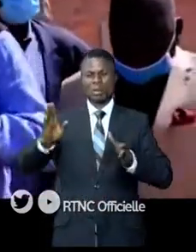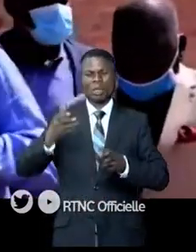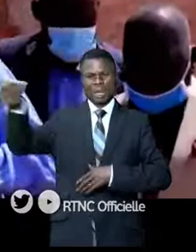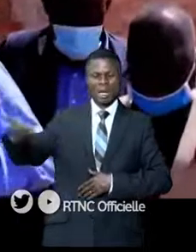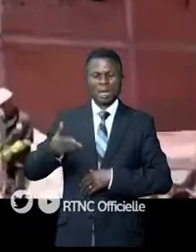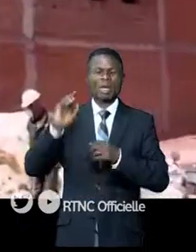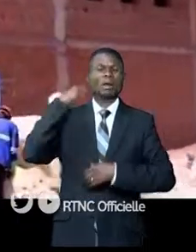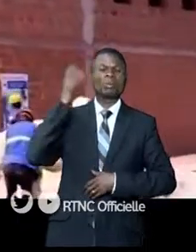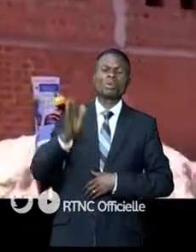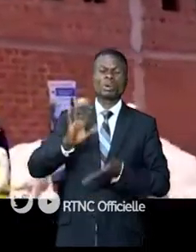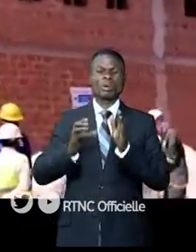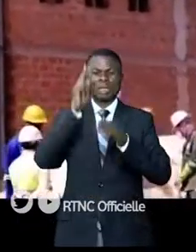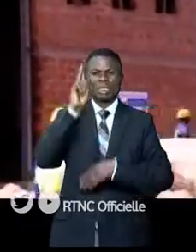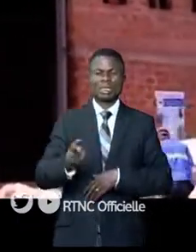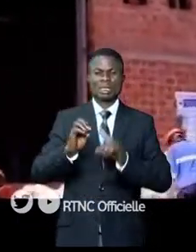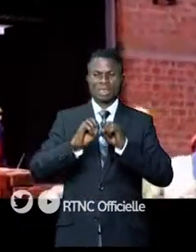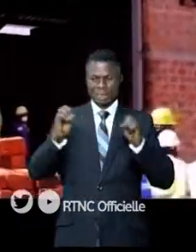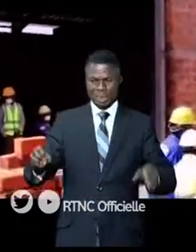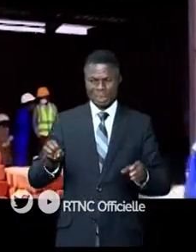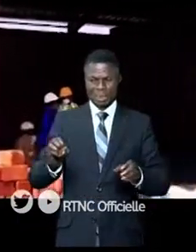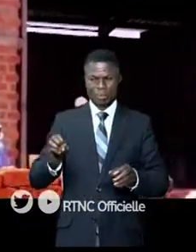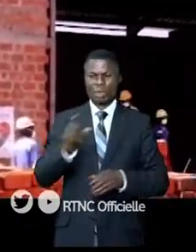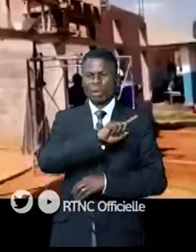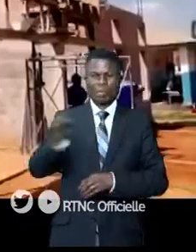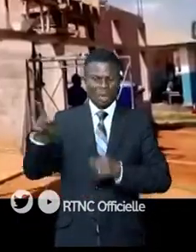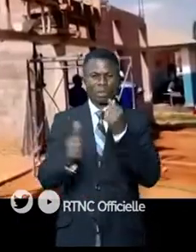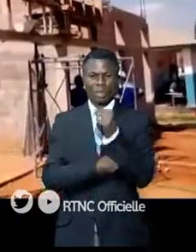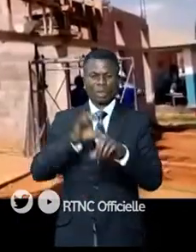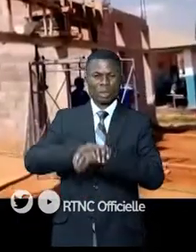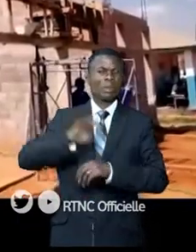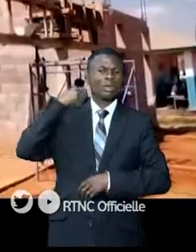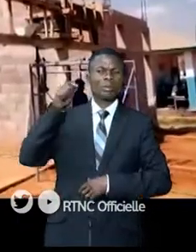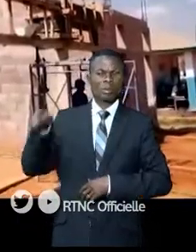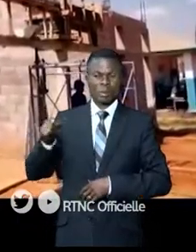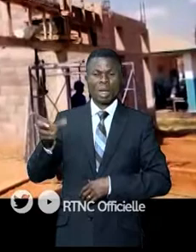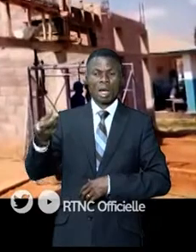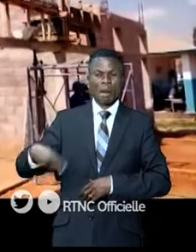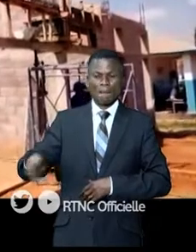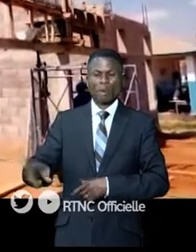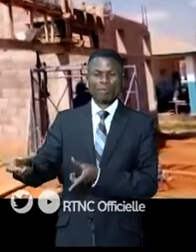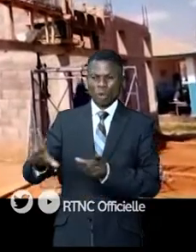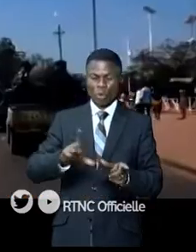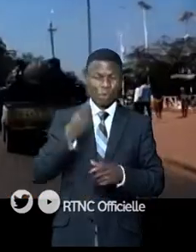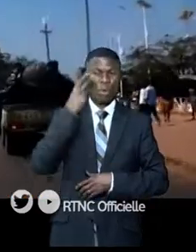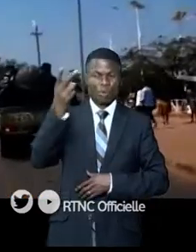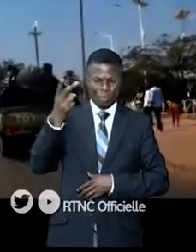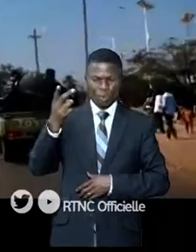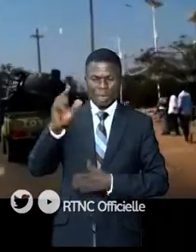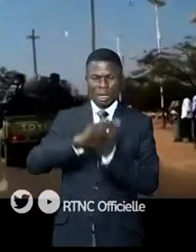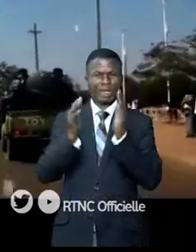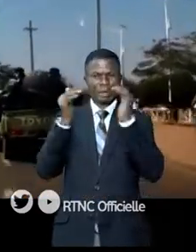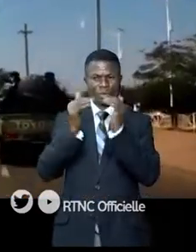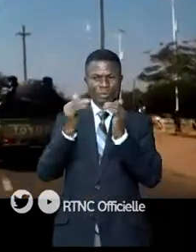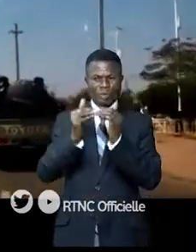d'accueil passera de 250 à 1000 détenus. La province du Lualaba vise à rattraper